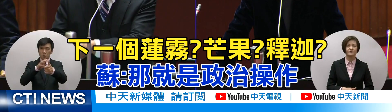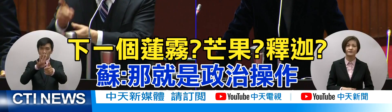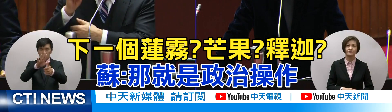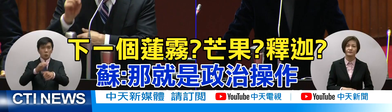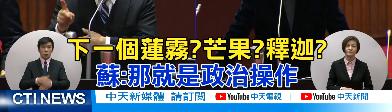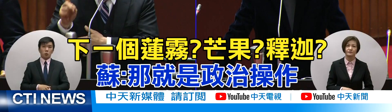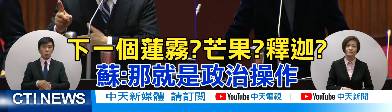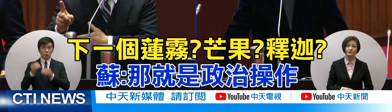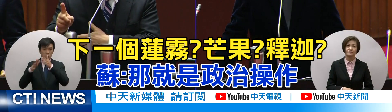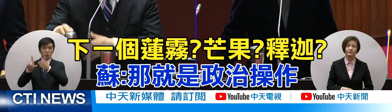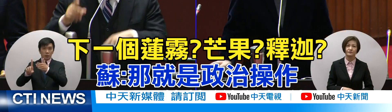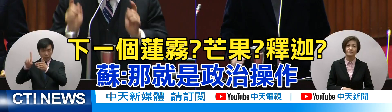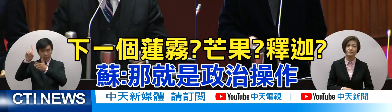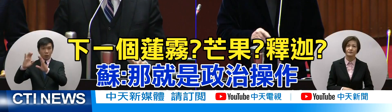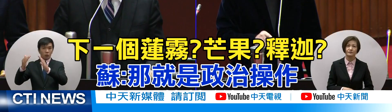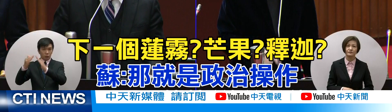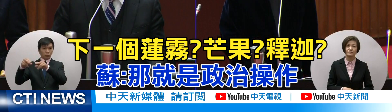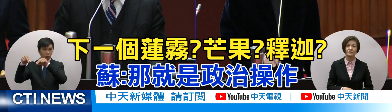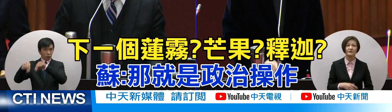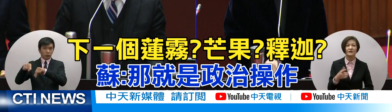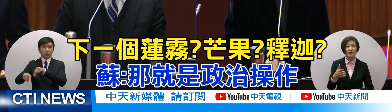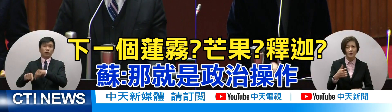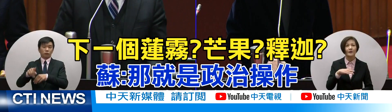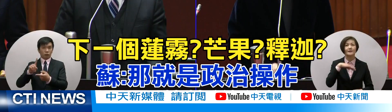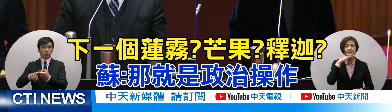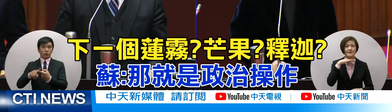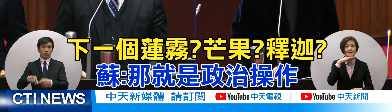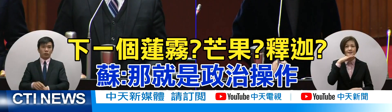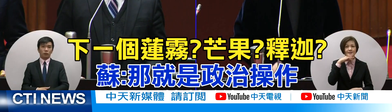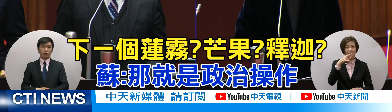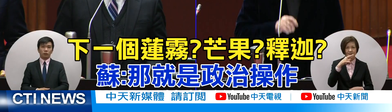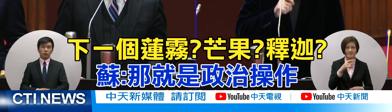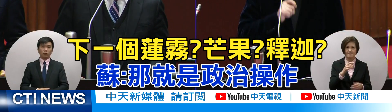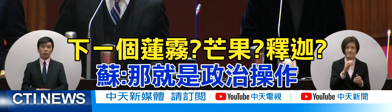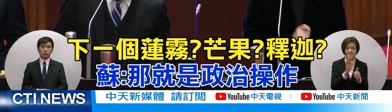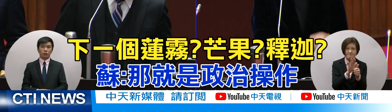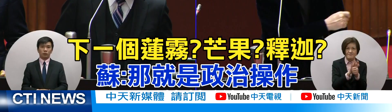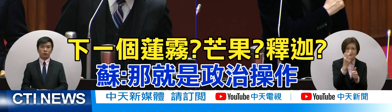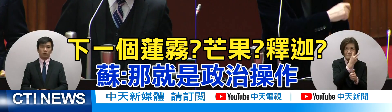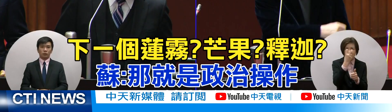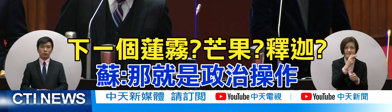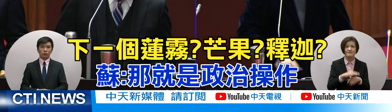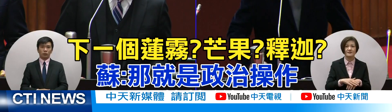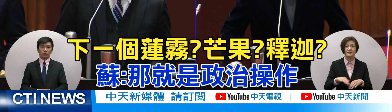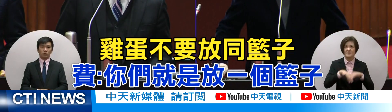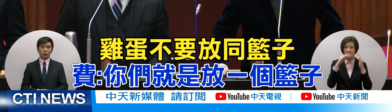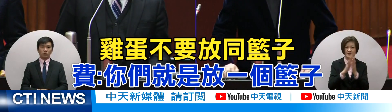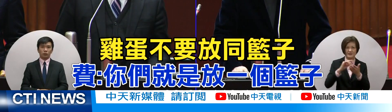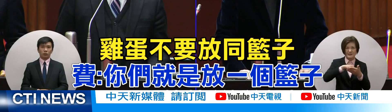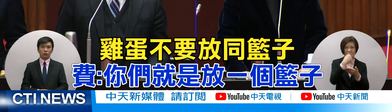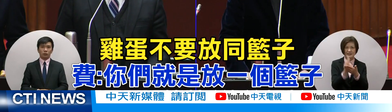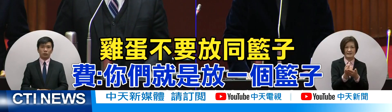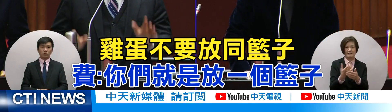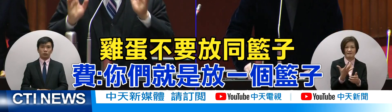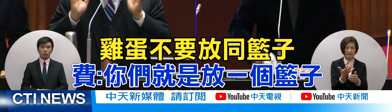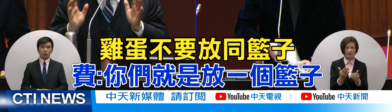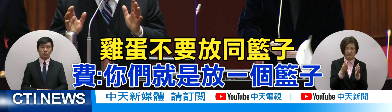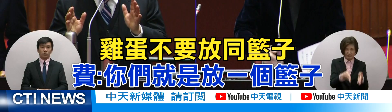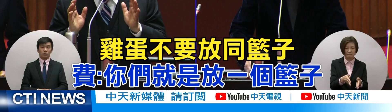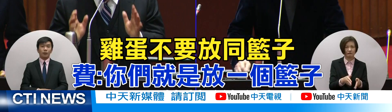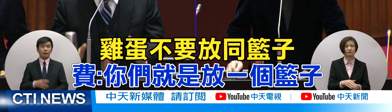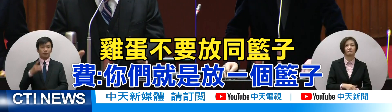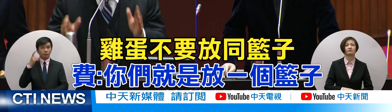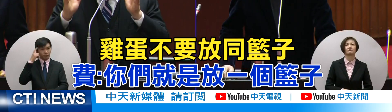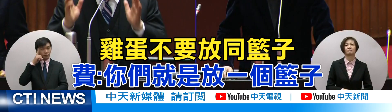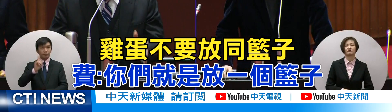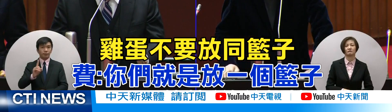的鸡蛋放一个篮子，这是对的。 我待会儿就要检讨你们，你们一直放在一个篮子里啊。 对，所以我